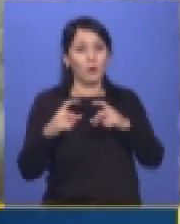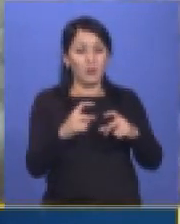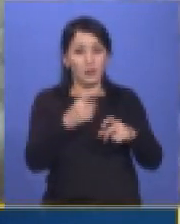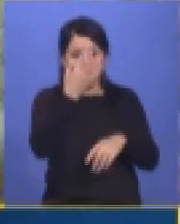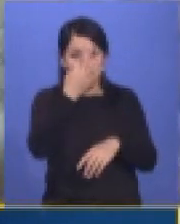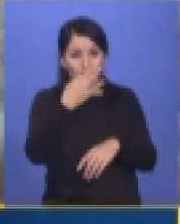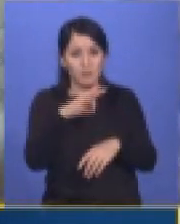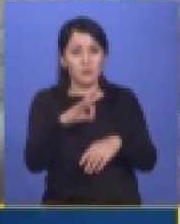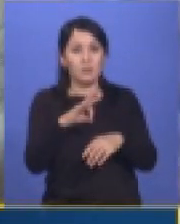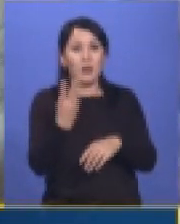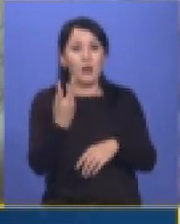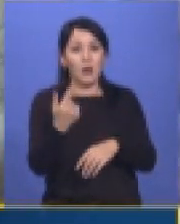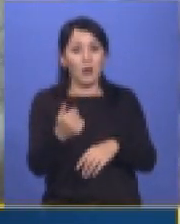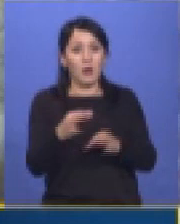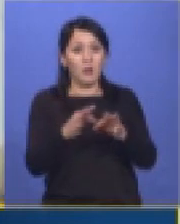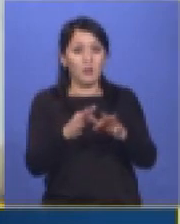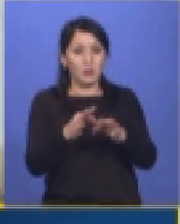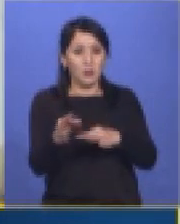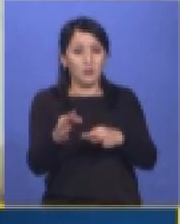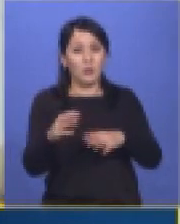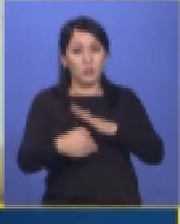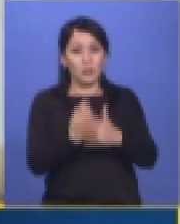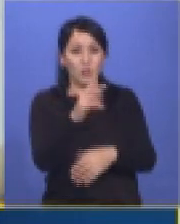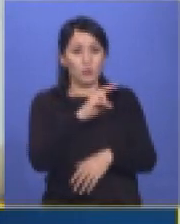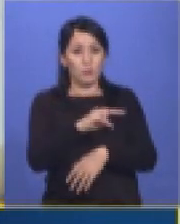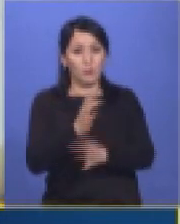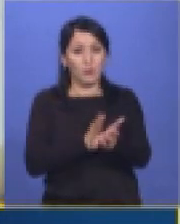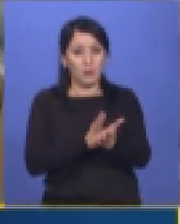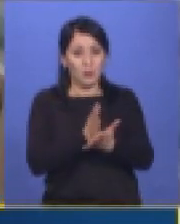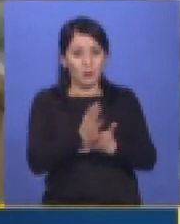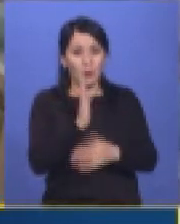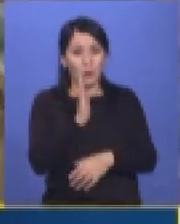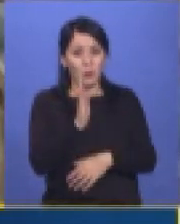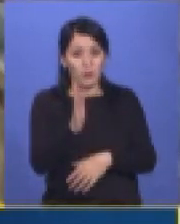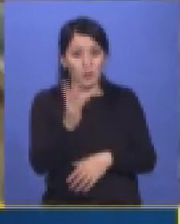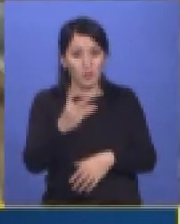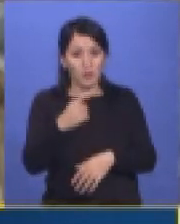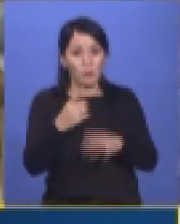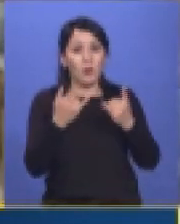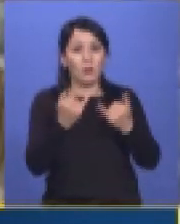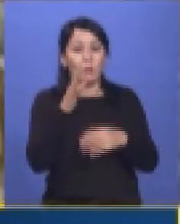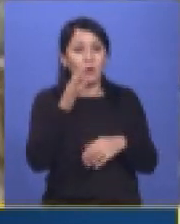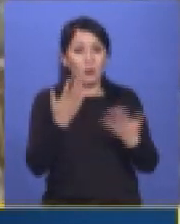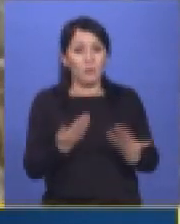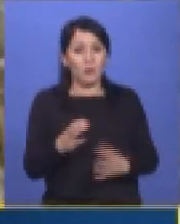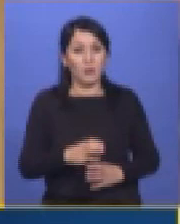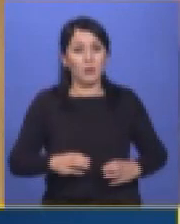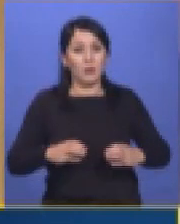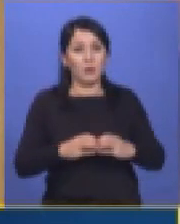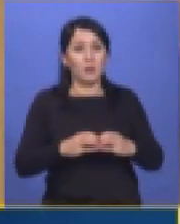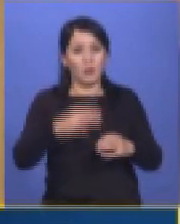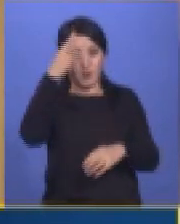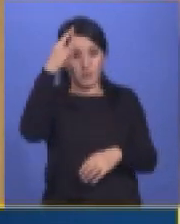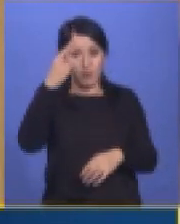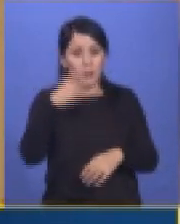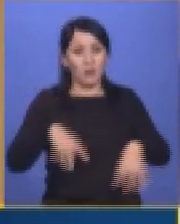көлік, логистикалық, фармацевтикалық және қаржы секторларында жаңа жұмыстар басталады. Айта кетейік, қазіргі уақытта өмірлік компаниялар